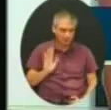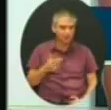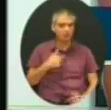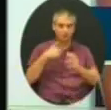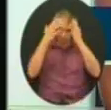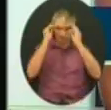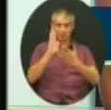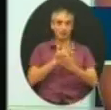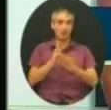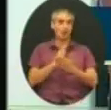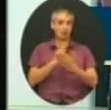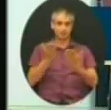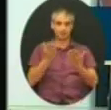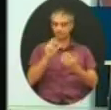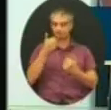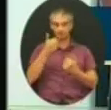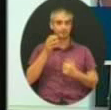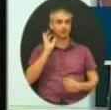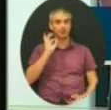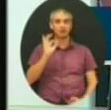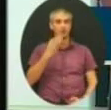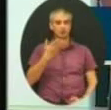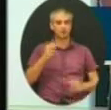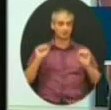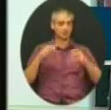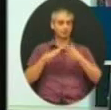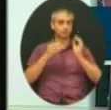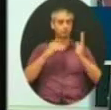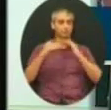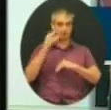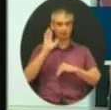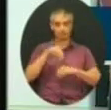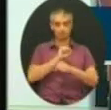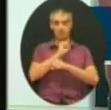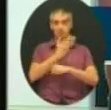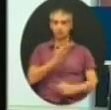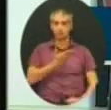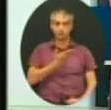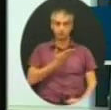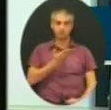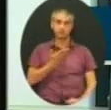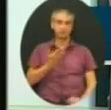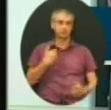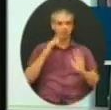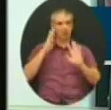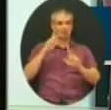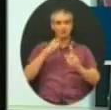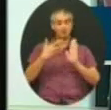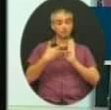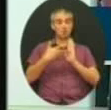מכבד את ההחלטה, קודם כל, של נשיאת בית המשפט העליון וגם של האופוזיציה. אני